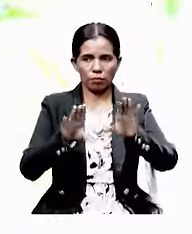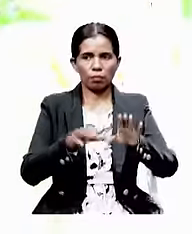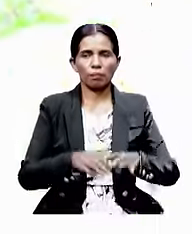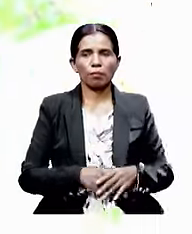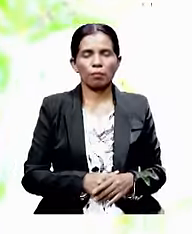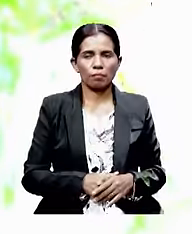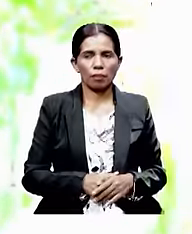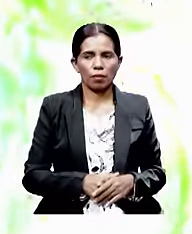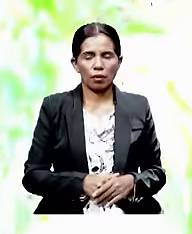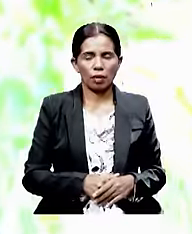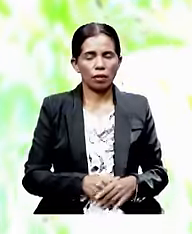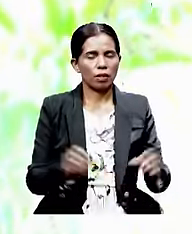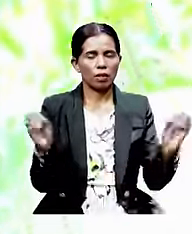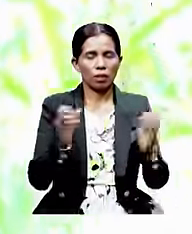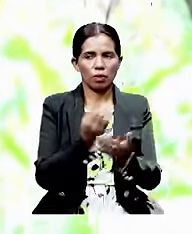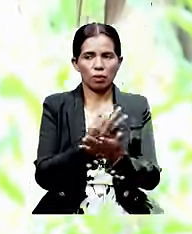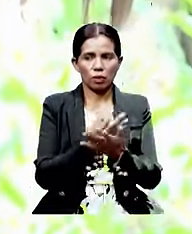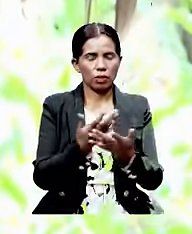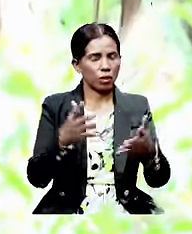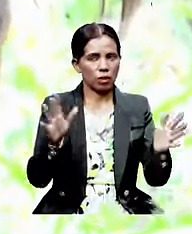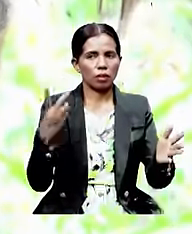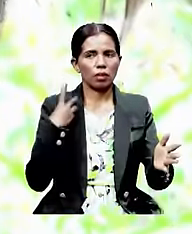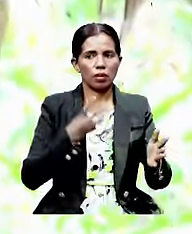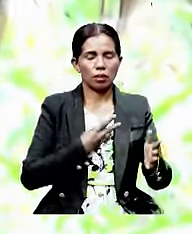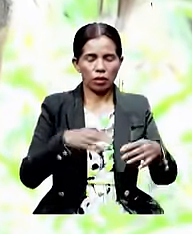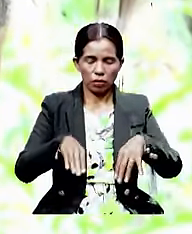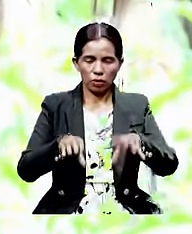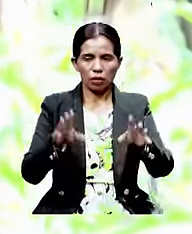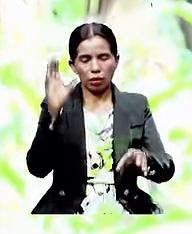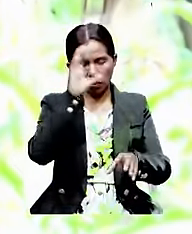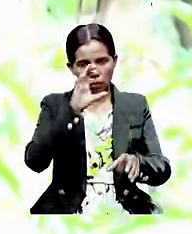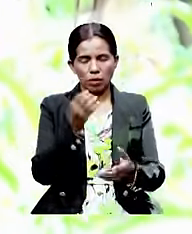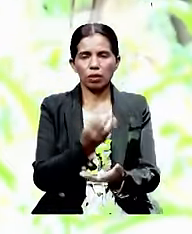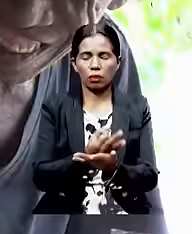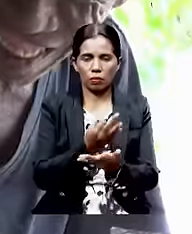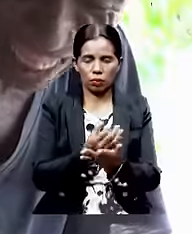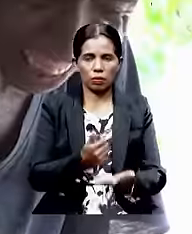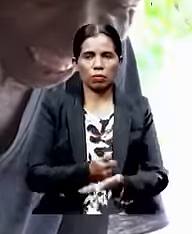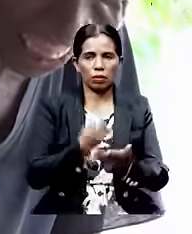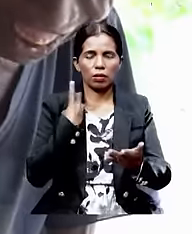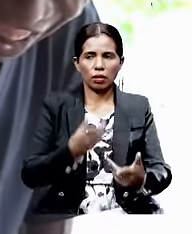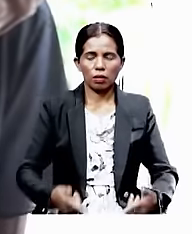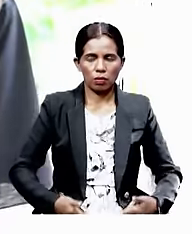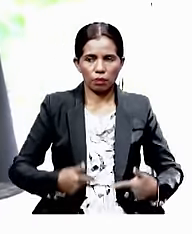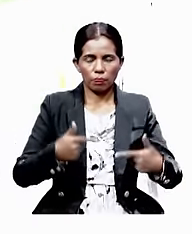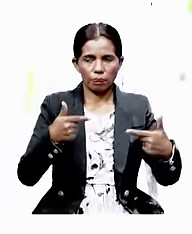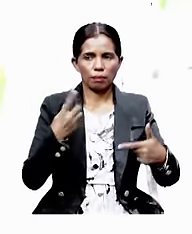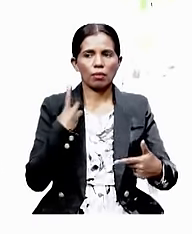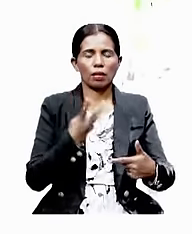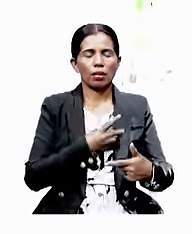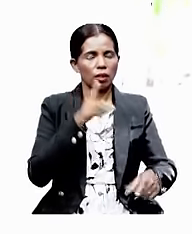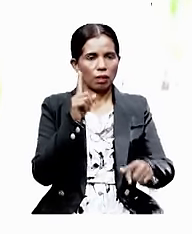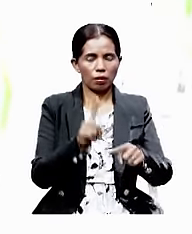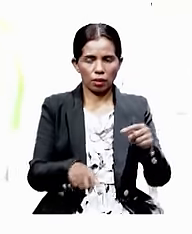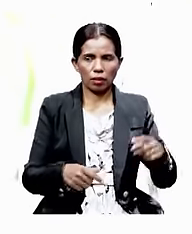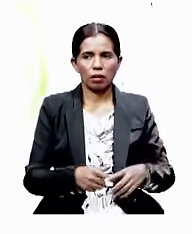Laya liu anto ita nase konsumi hili kira ku apa ita fan itu kira bukan itu kira ita understand ita mengurus. Nah kanu bel loron darasa ne kanu ita kan level ona